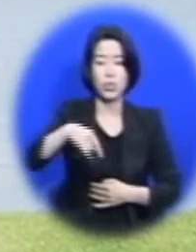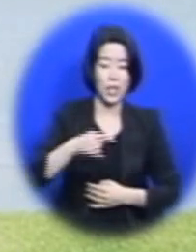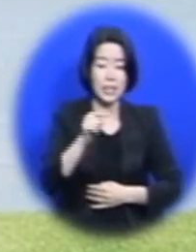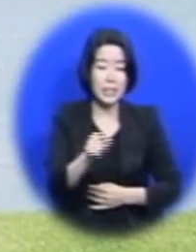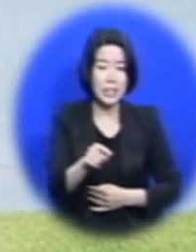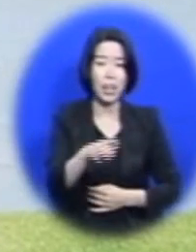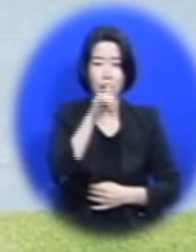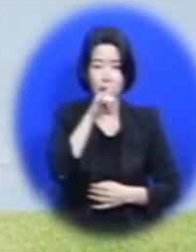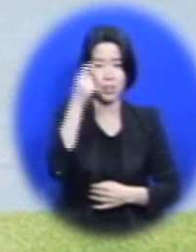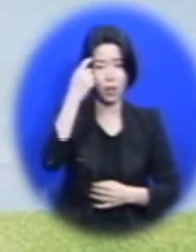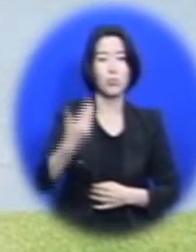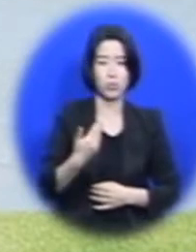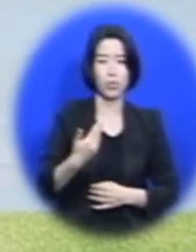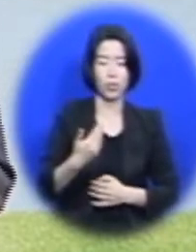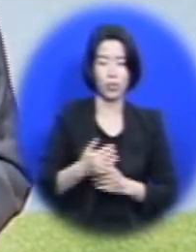물는 거예요.